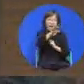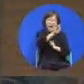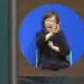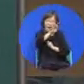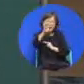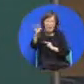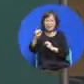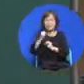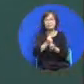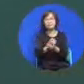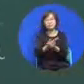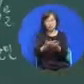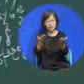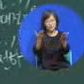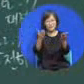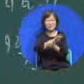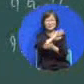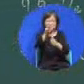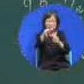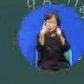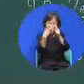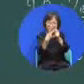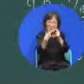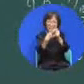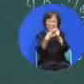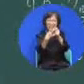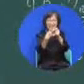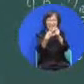to 237 countries. 두 번째입니다. Number